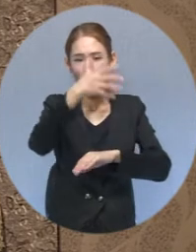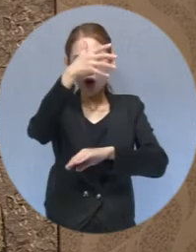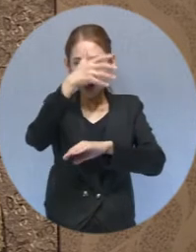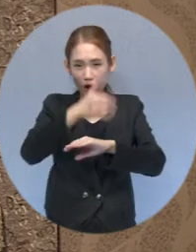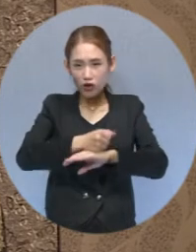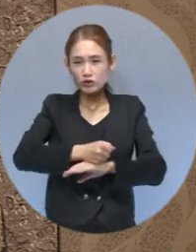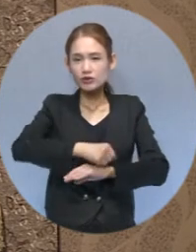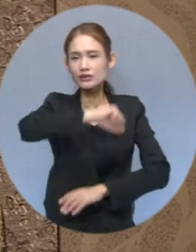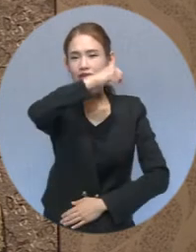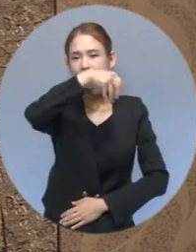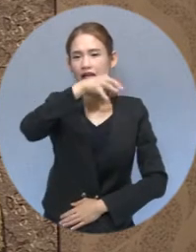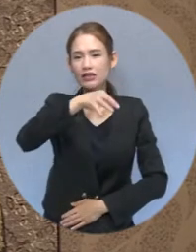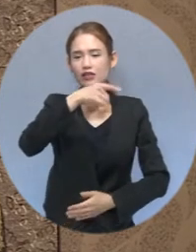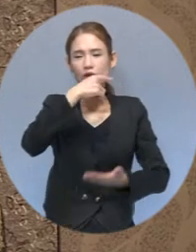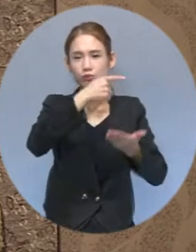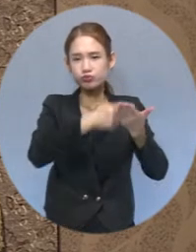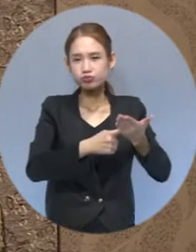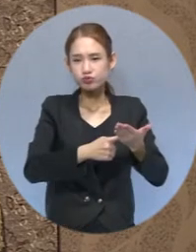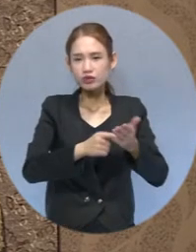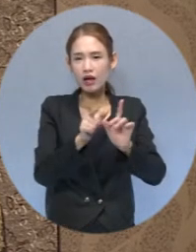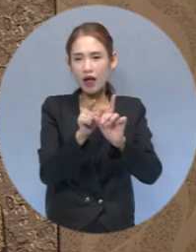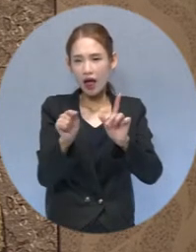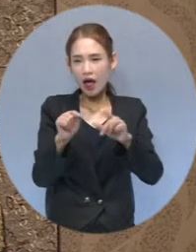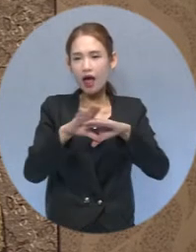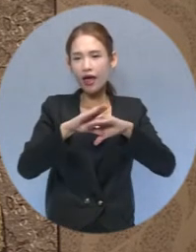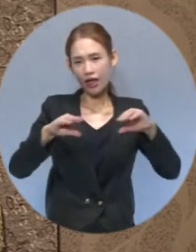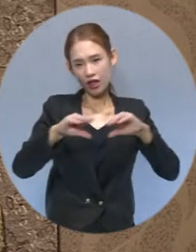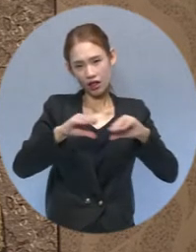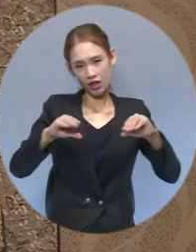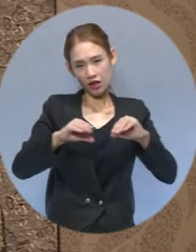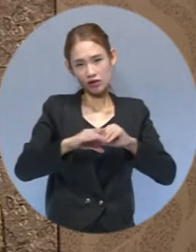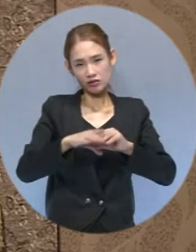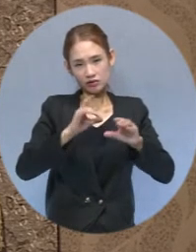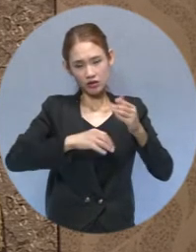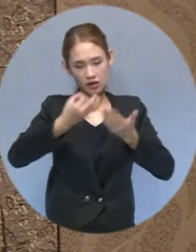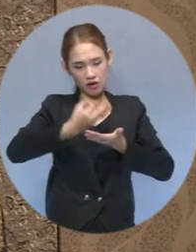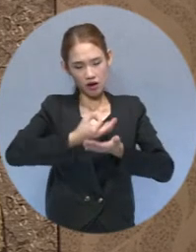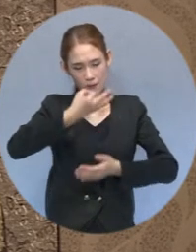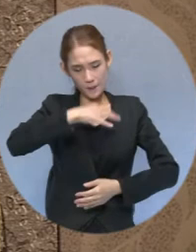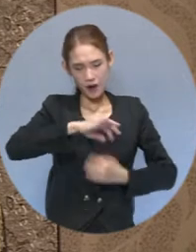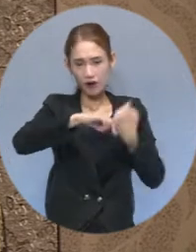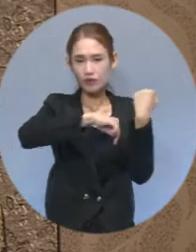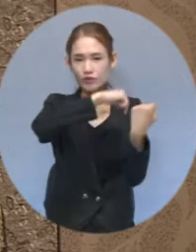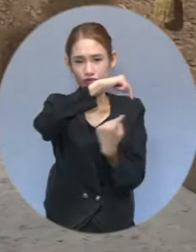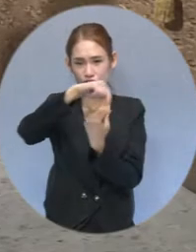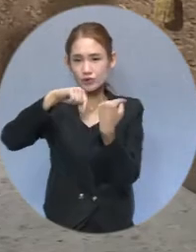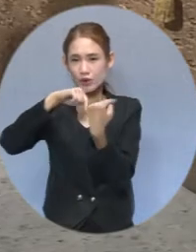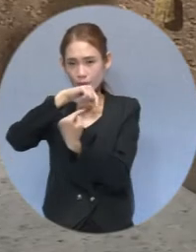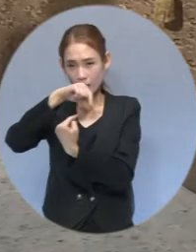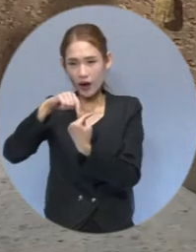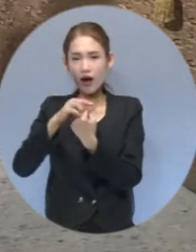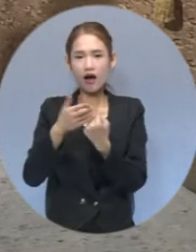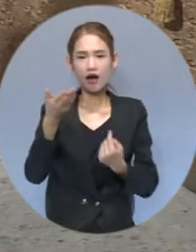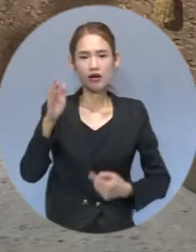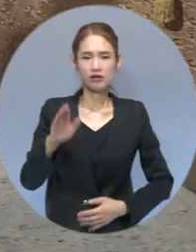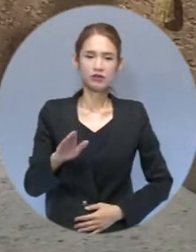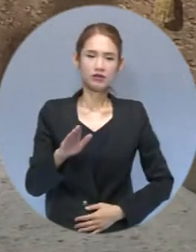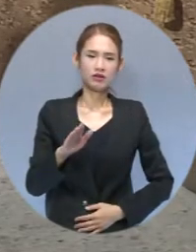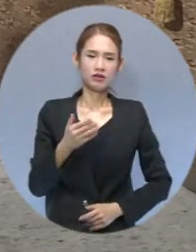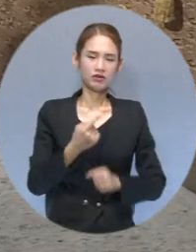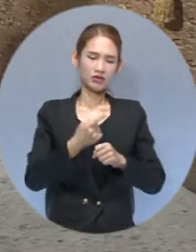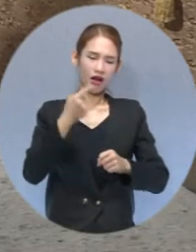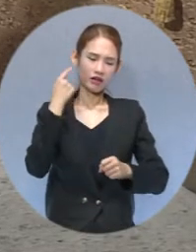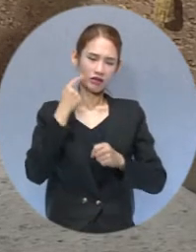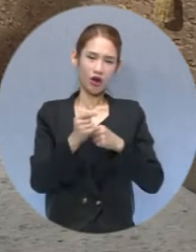부분을 어떻게 해소할 것, 그 다음에 거기서 어느 정도 수익이 나야지 다양한 대중교통 시스템에 또 반영을 할 텐데 그래서 네. 지난